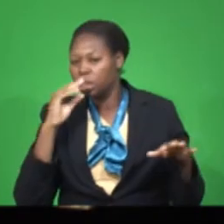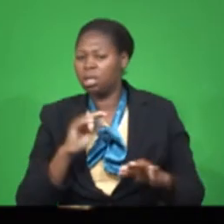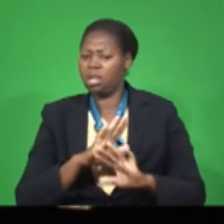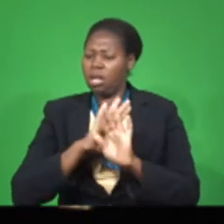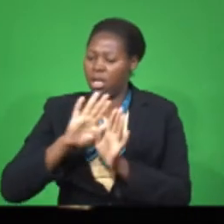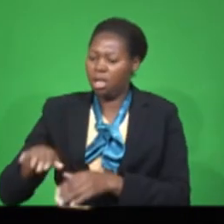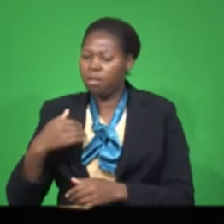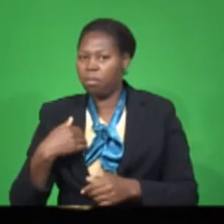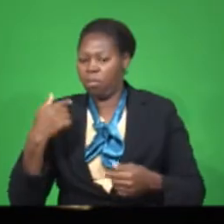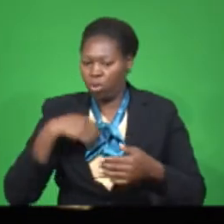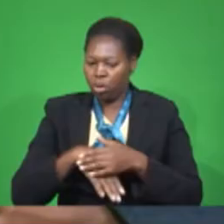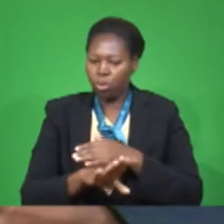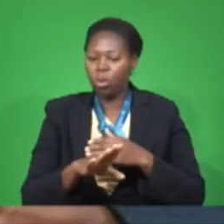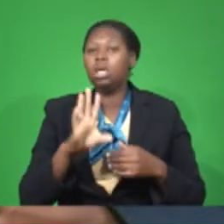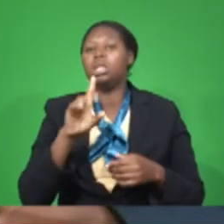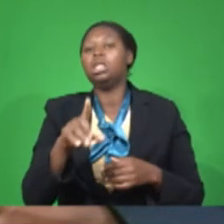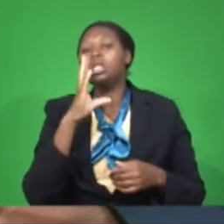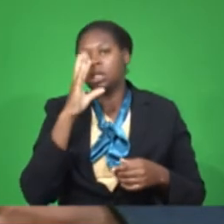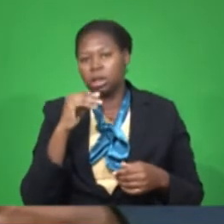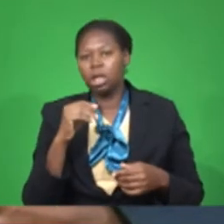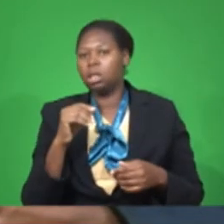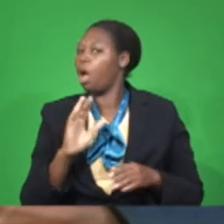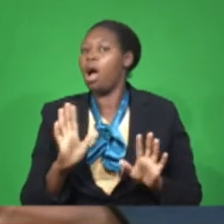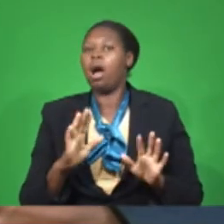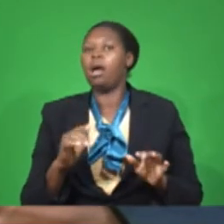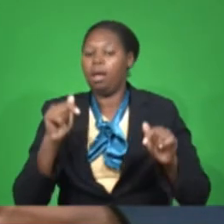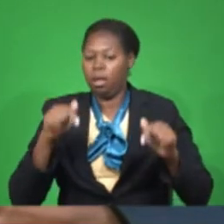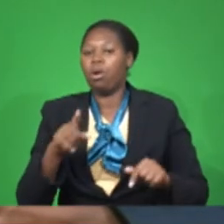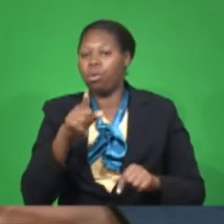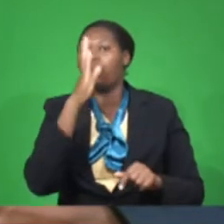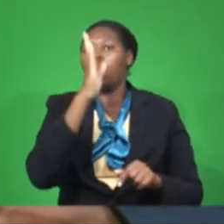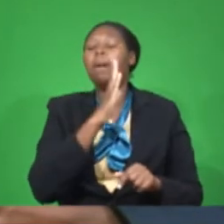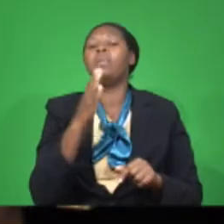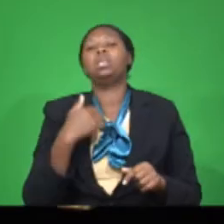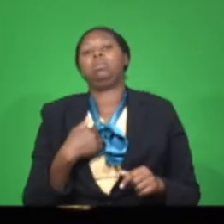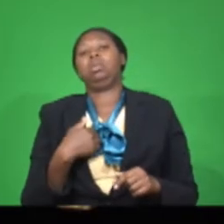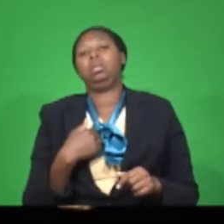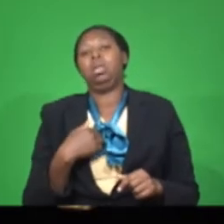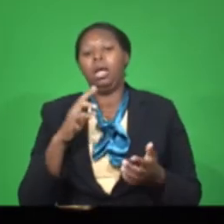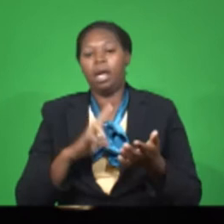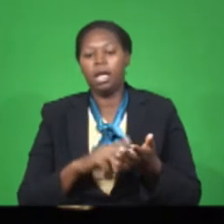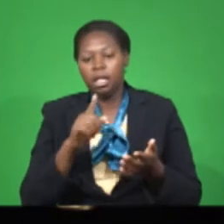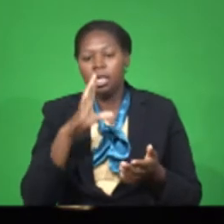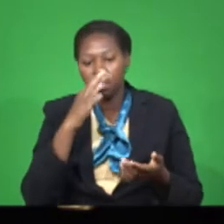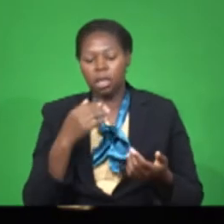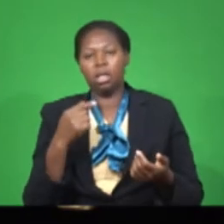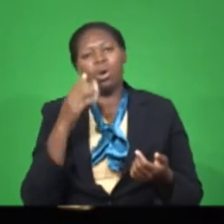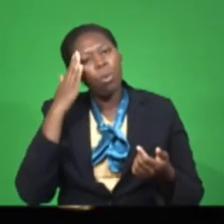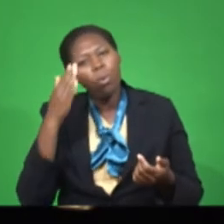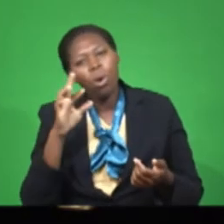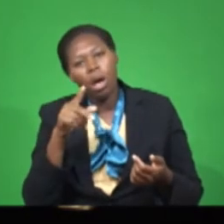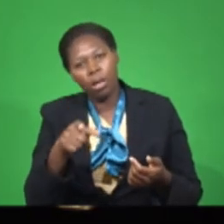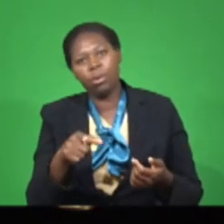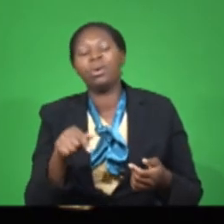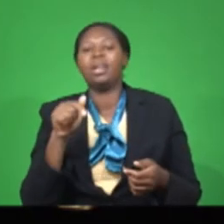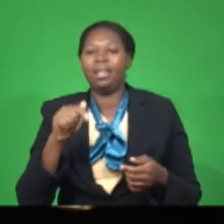anzi ndiwe ani zita rako. Mufunzo uya waakafunzwa nababa 20 years back ndobva ati ndini Jacob. Kazi ya